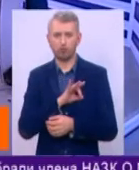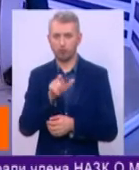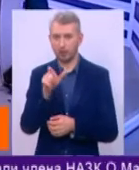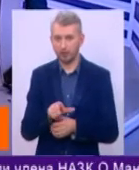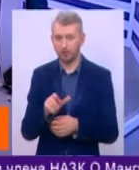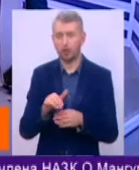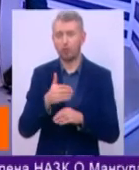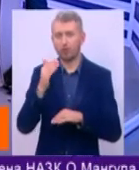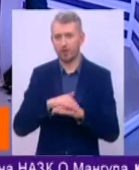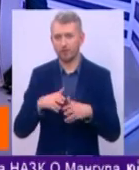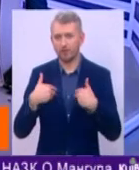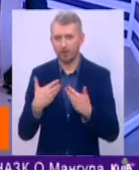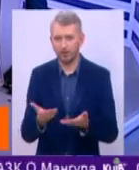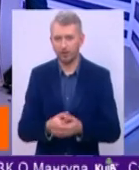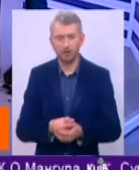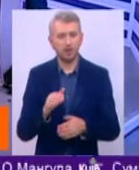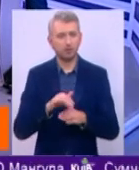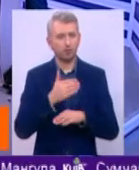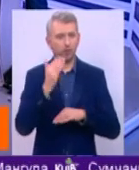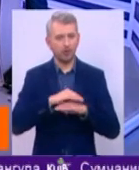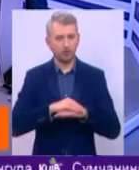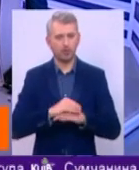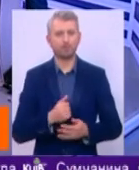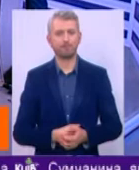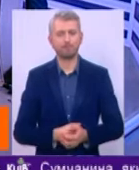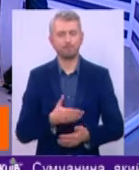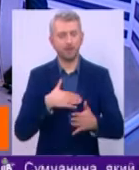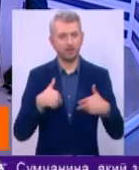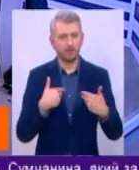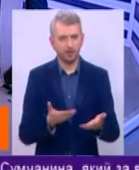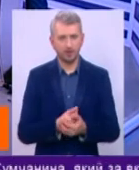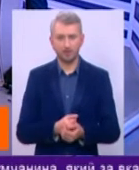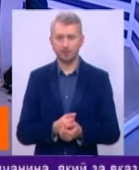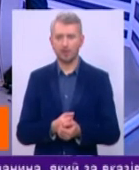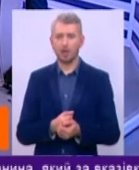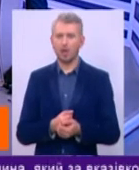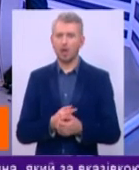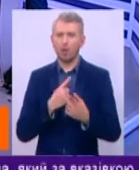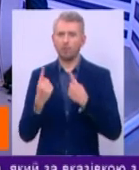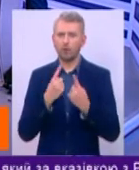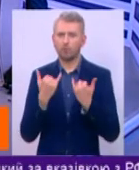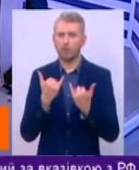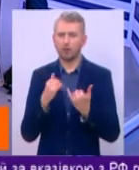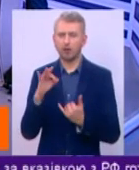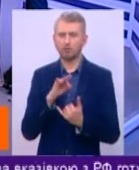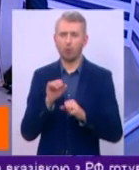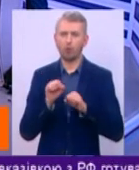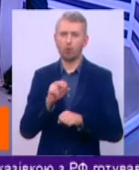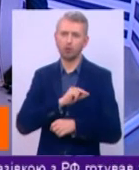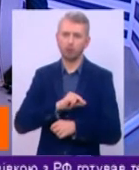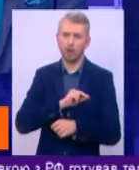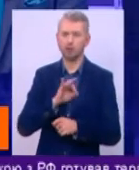доброго вечора, радий вас вітати. Доброго вечора, також радий вас вітати. Власне, говоримо зараз про охорону праці,